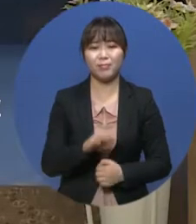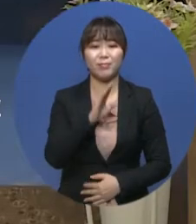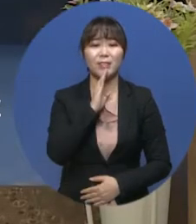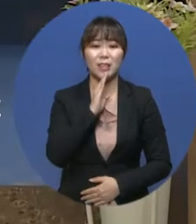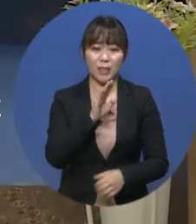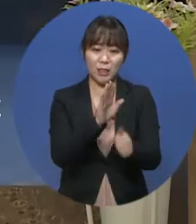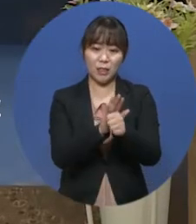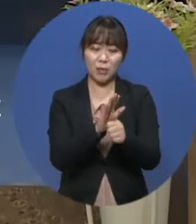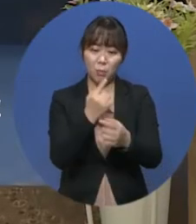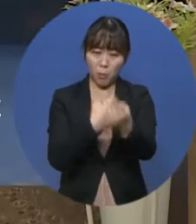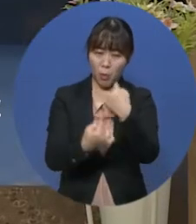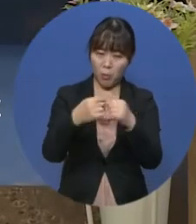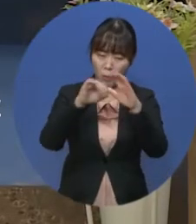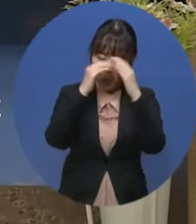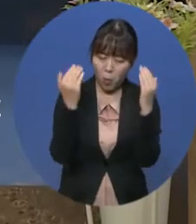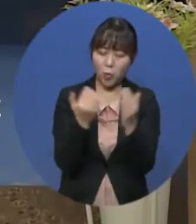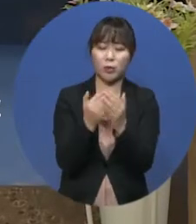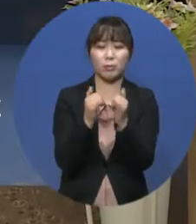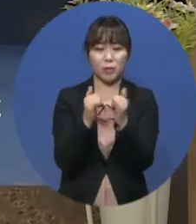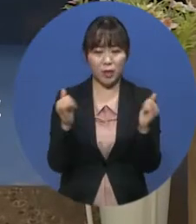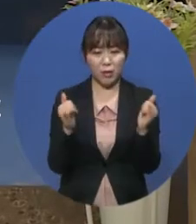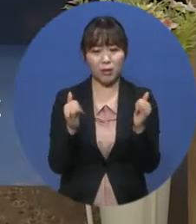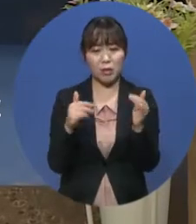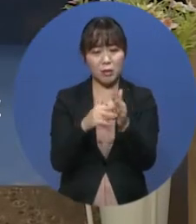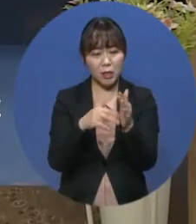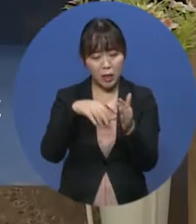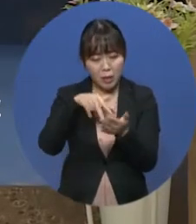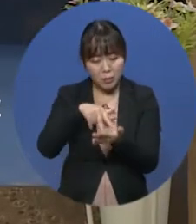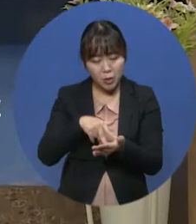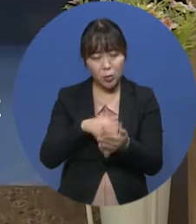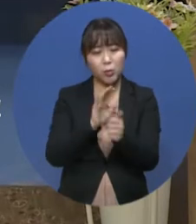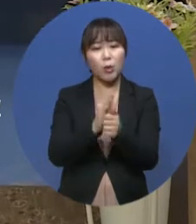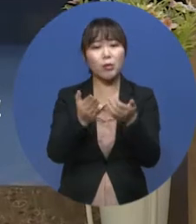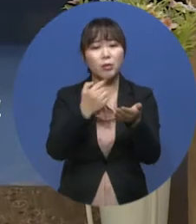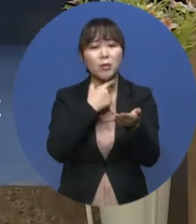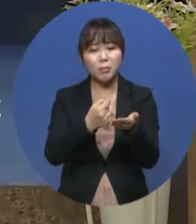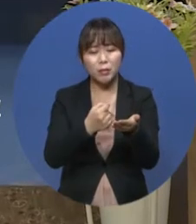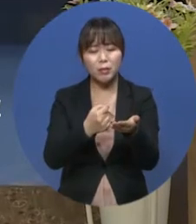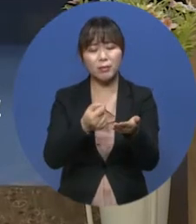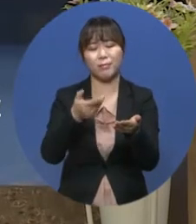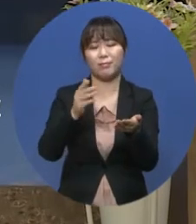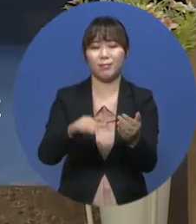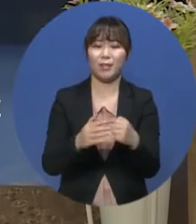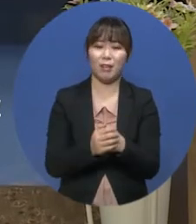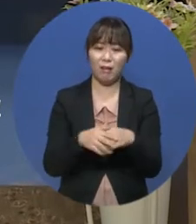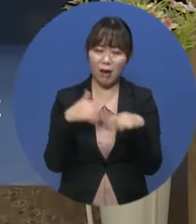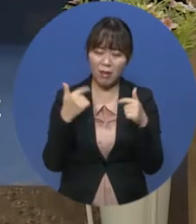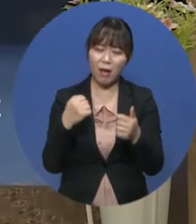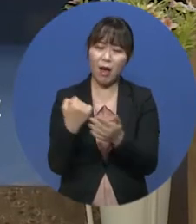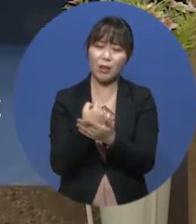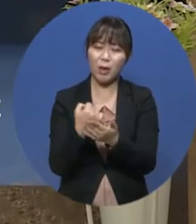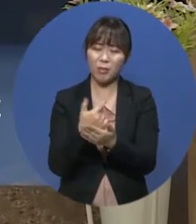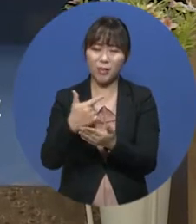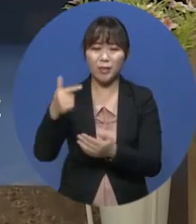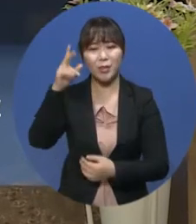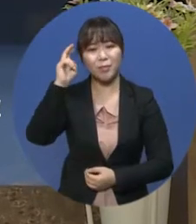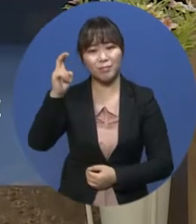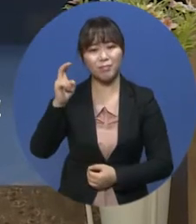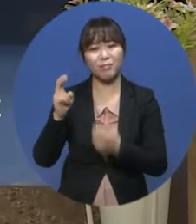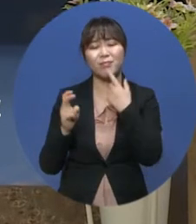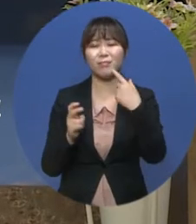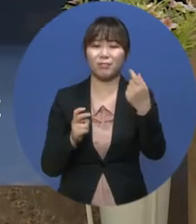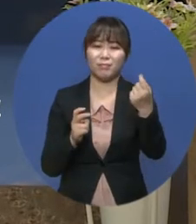지원하시는 그 모든 분들께 또 비교 재단에서는 예 도와드리고 싶은 마음일 텐데 항상 좀 안타까움 크실 것 같아요